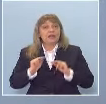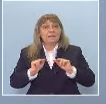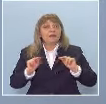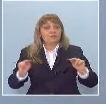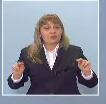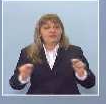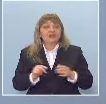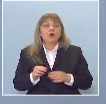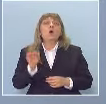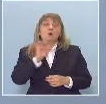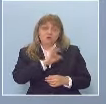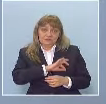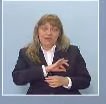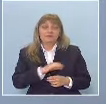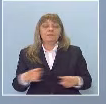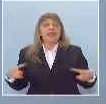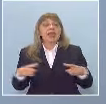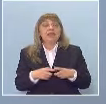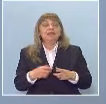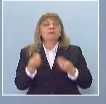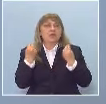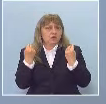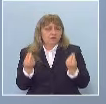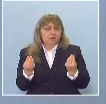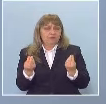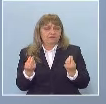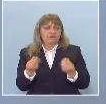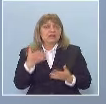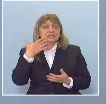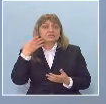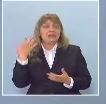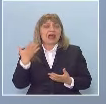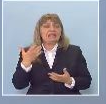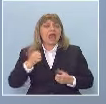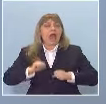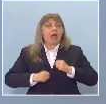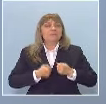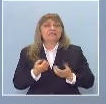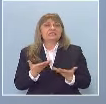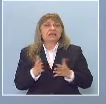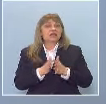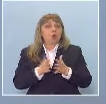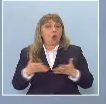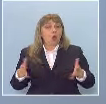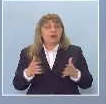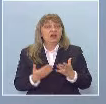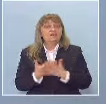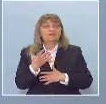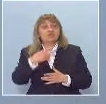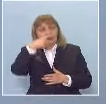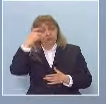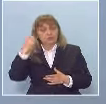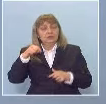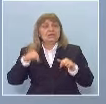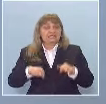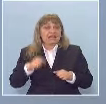Успяваме да намерим учители и преподаватели. Екипът ни е прекрасен, с млади, амбицирани хора. В началото беше трудно, но сега